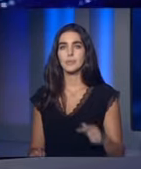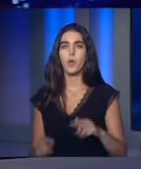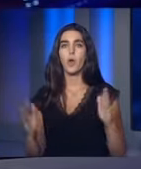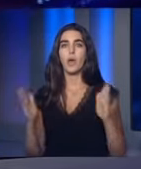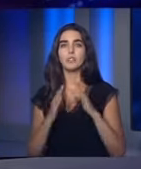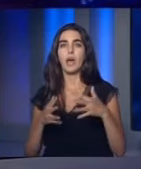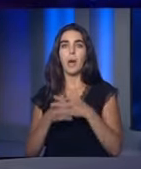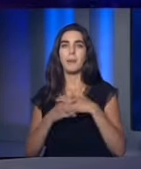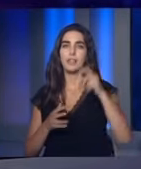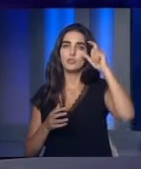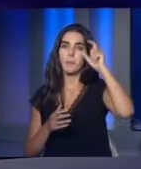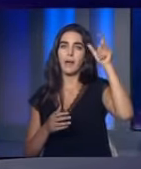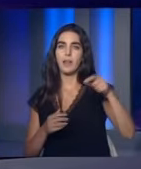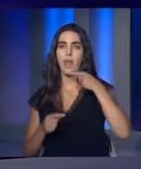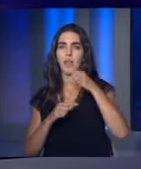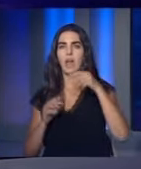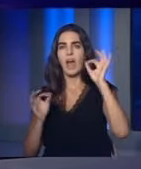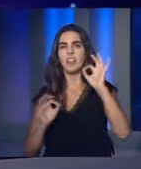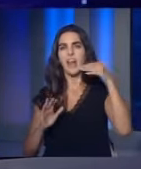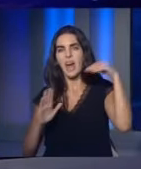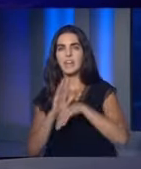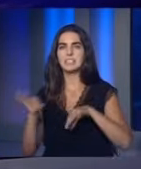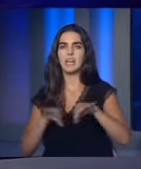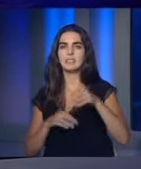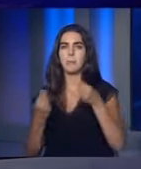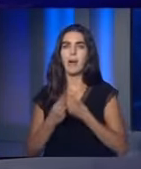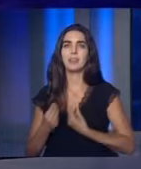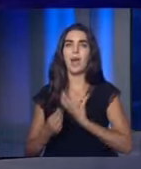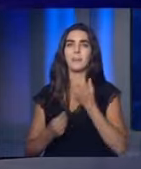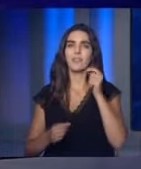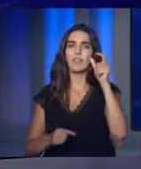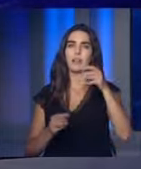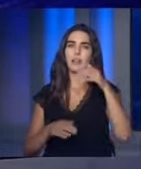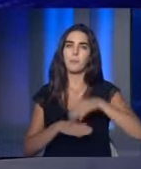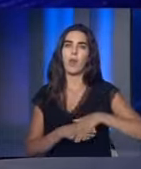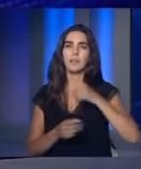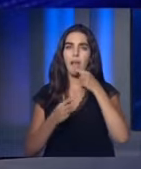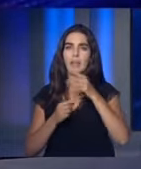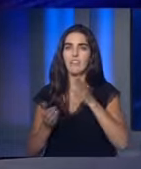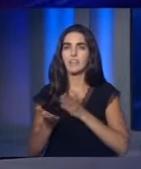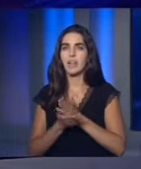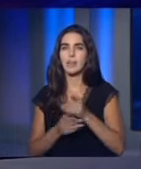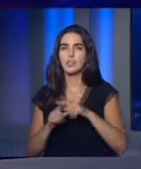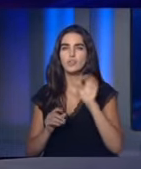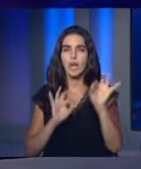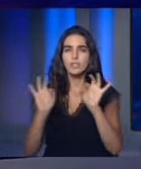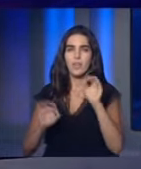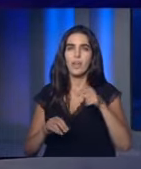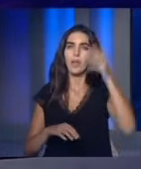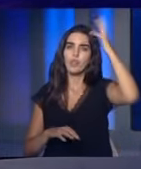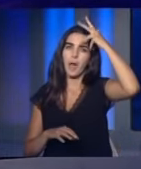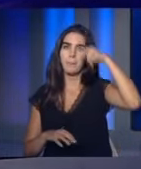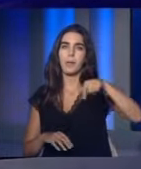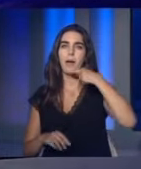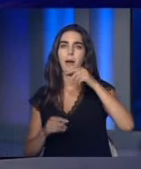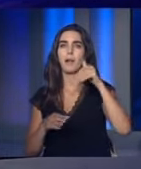يواجه الرئيس الأمريكي جو بايدن خطر الغرق السياسي مع تعبير المزيد من الديمقراطيين عن شكوكهم في قدرته على هزيمة دونالد